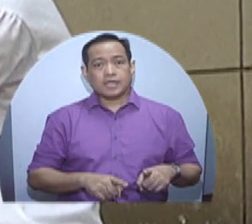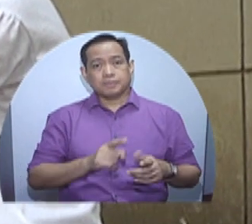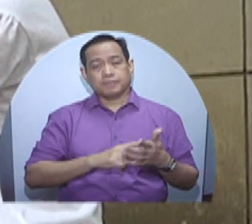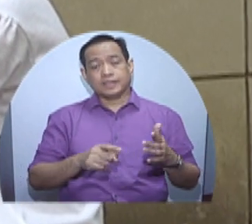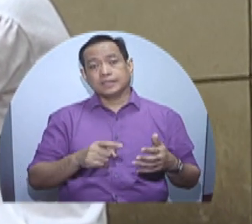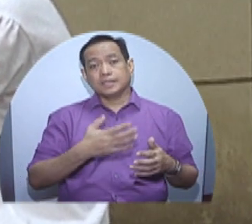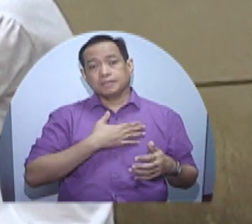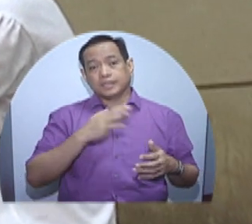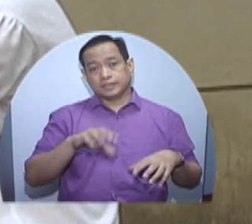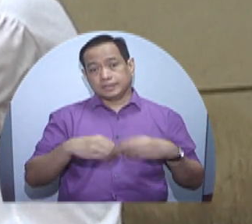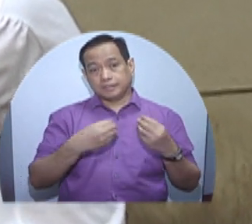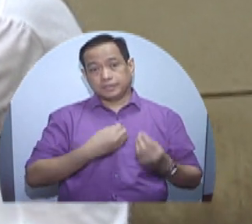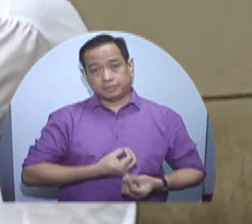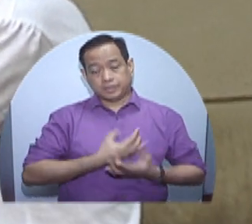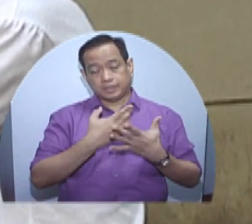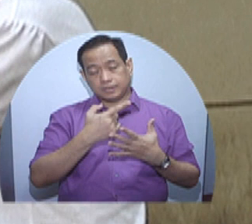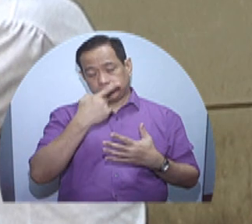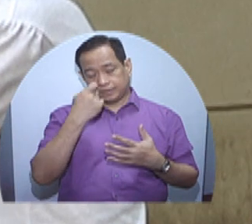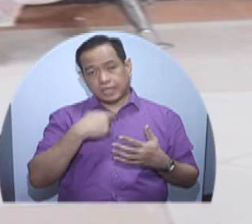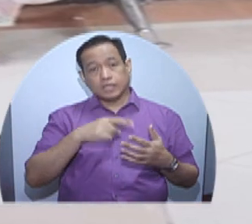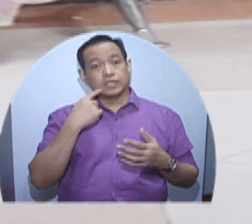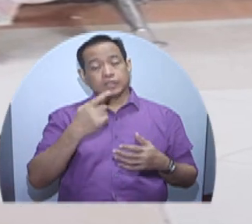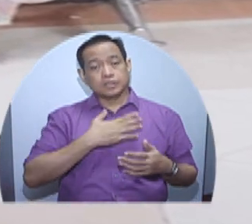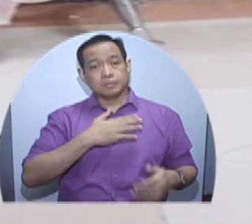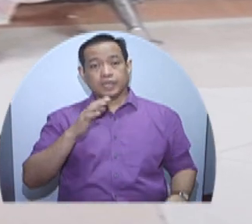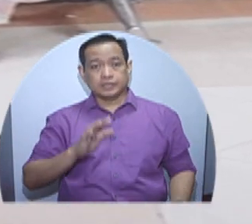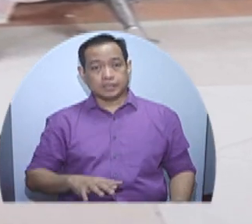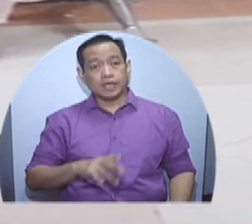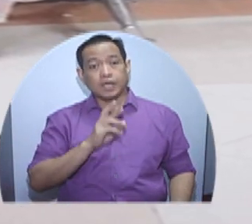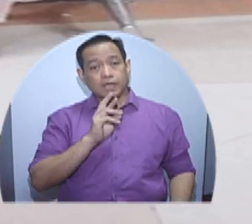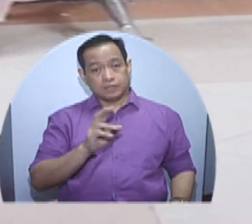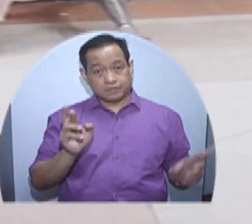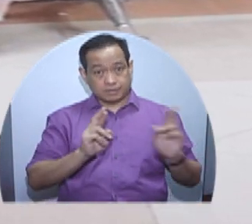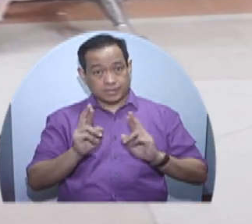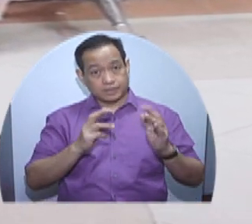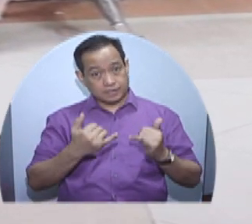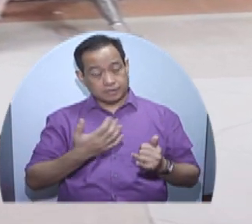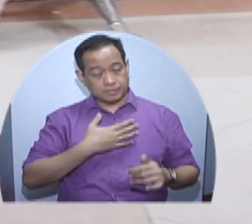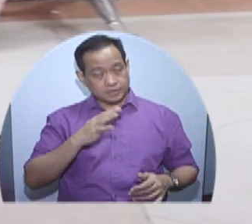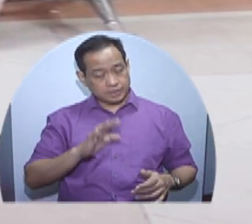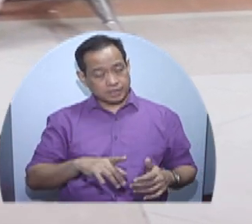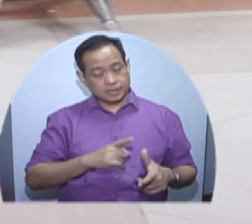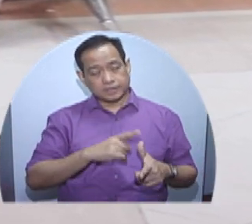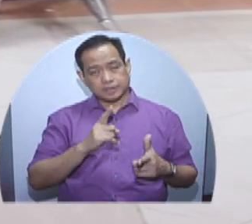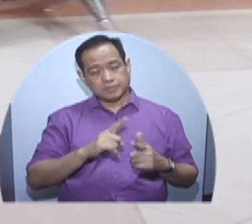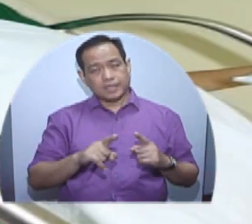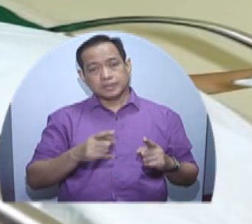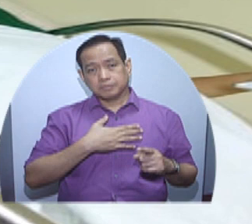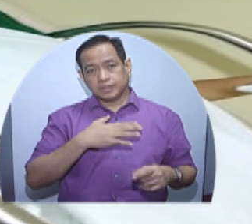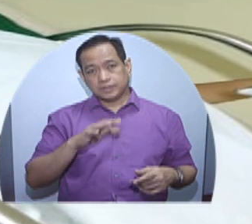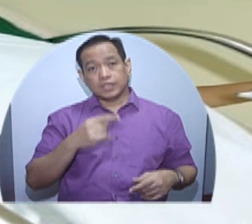akin ng inspirasyon. Kasi sabi ko sa kanya, anak, ready ka na ba? Kasi ako talaga, kako, hindi ako ready. Natatakot